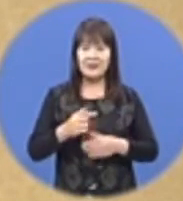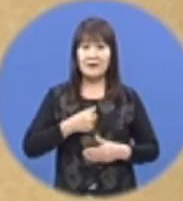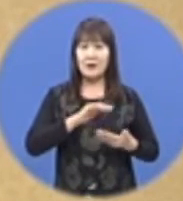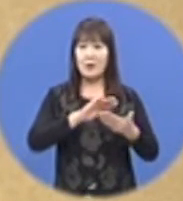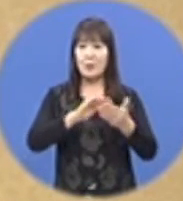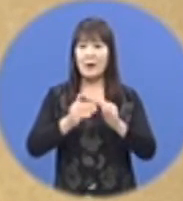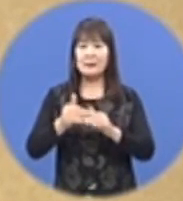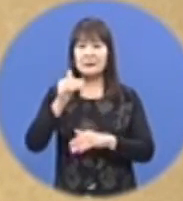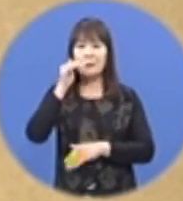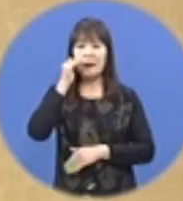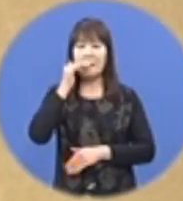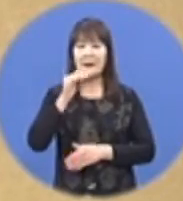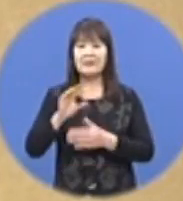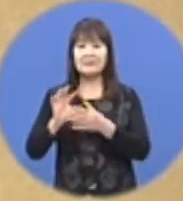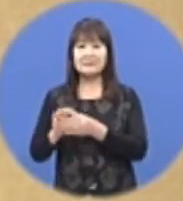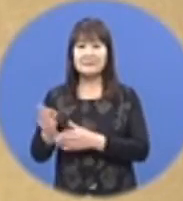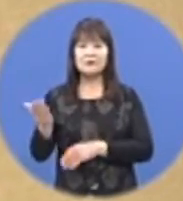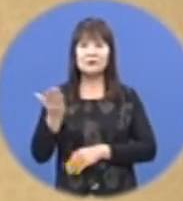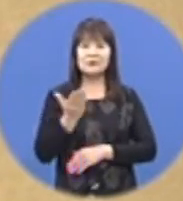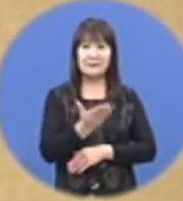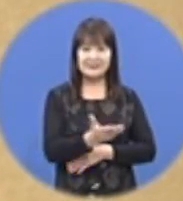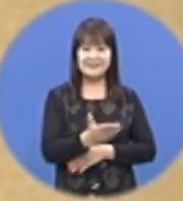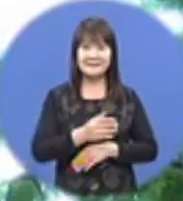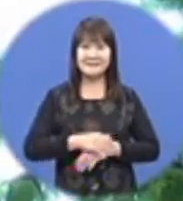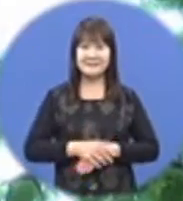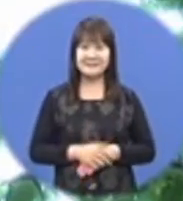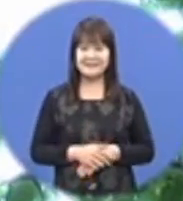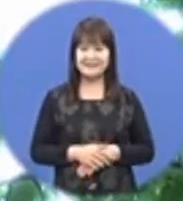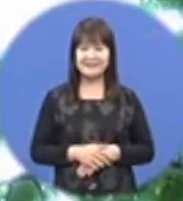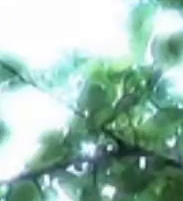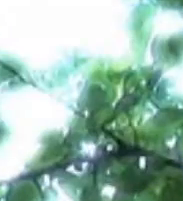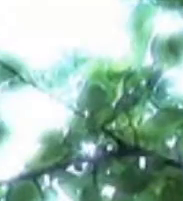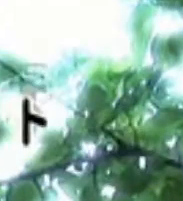が町和歌山、まだまだ続きます。